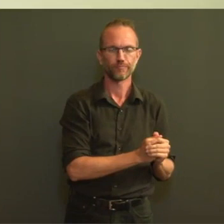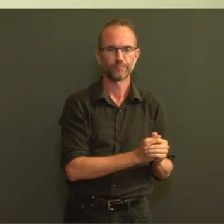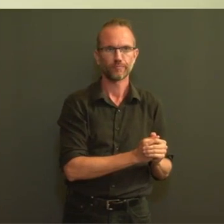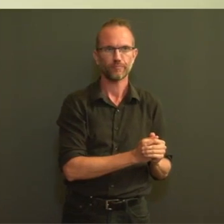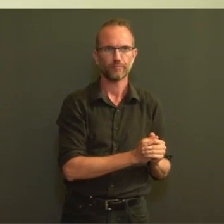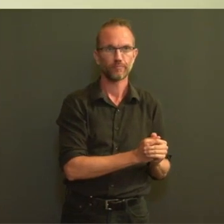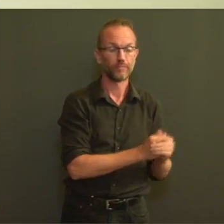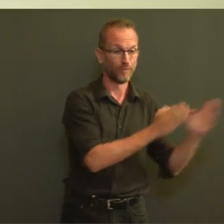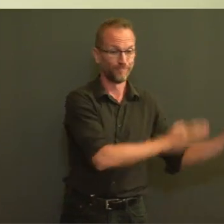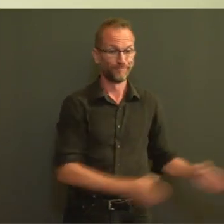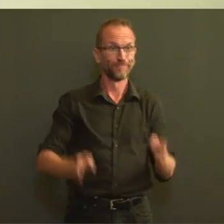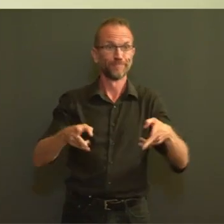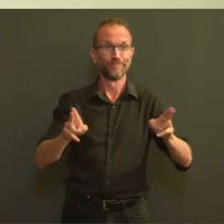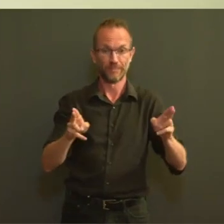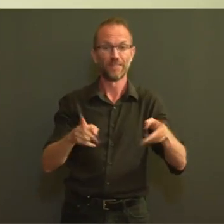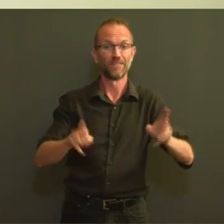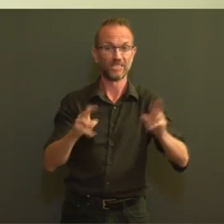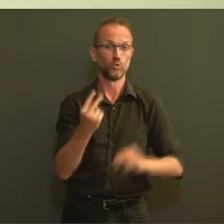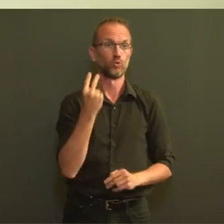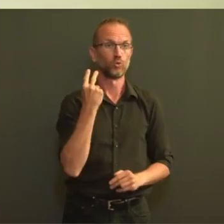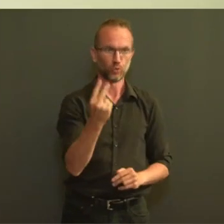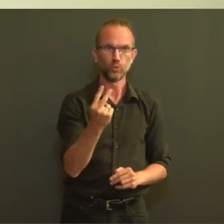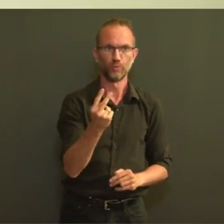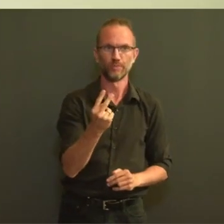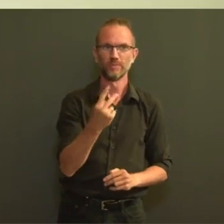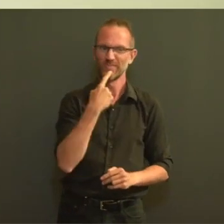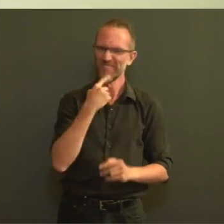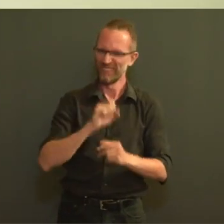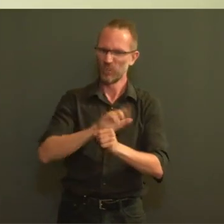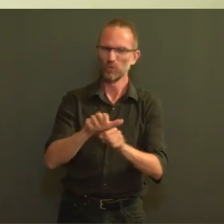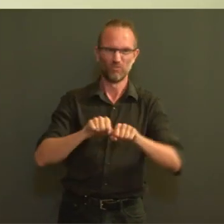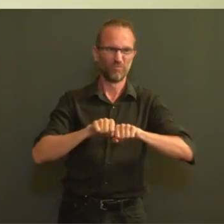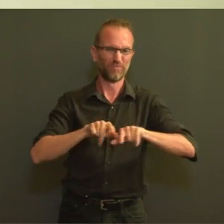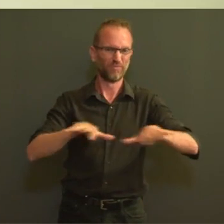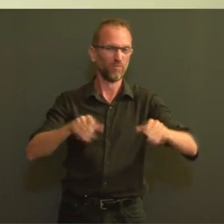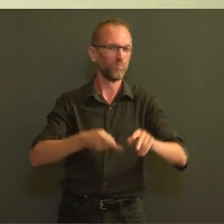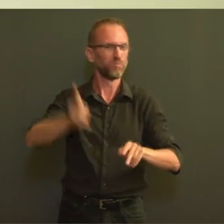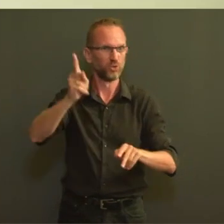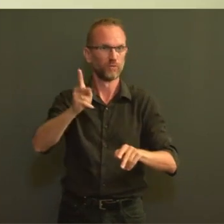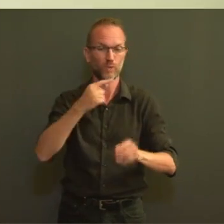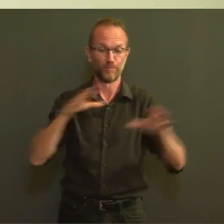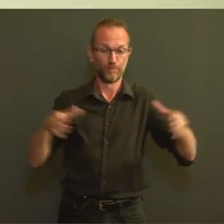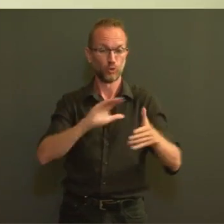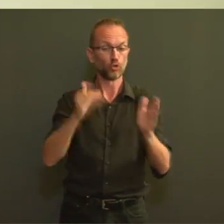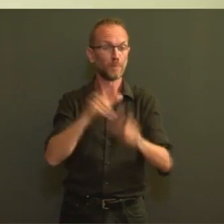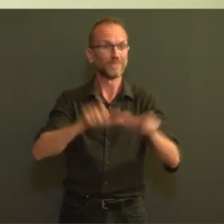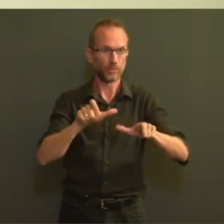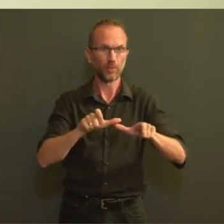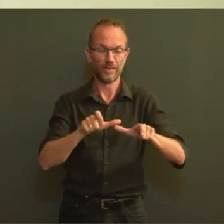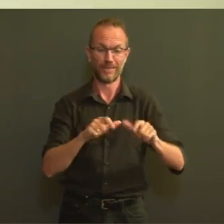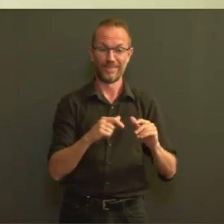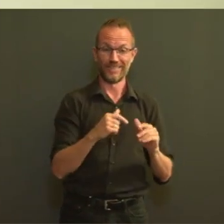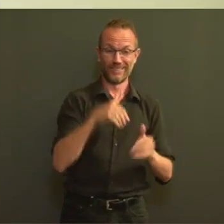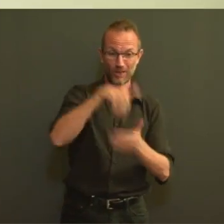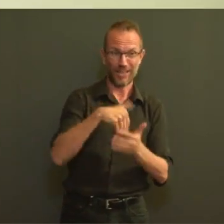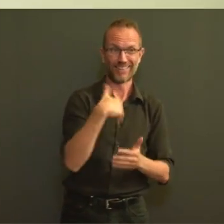Le stade 2 correspond à une circulation accrue du virus, avec un nombre de cas aussi entre 15 et 50 cas par 100 000 habitants pour